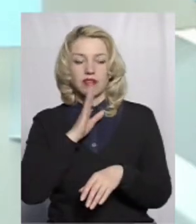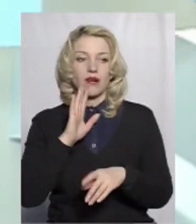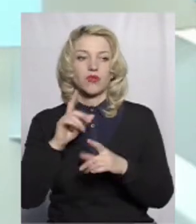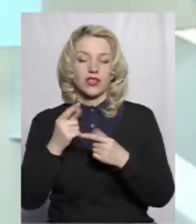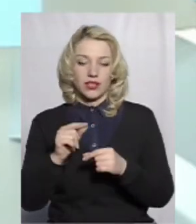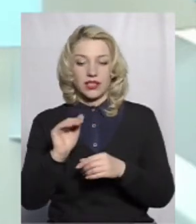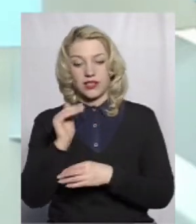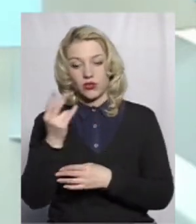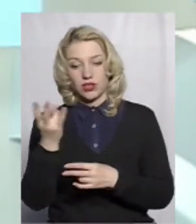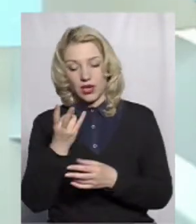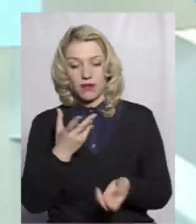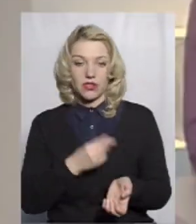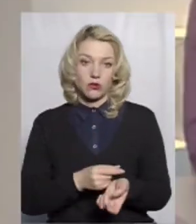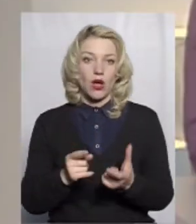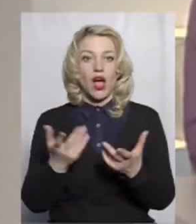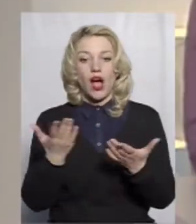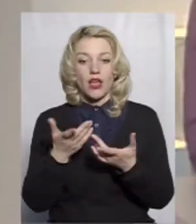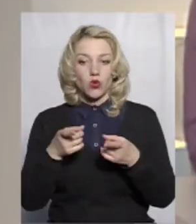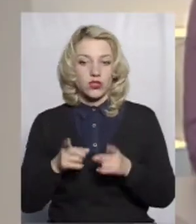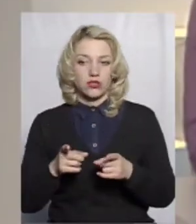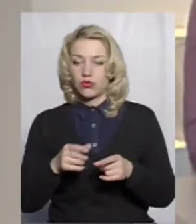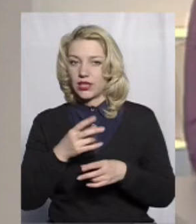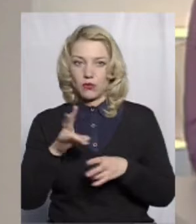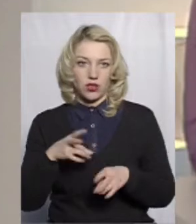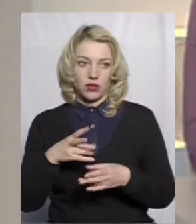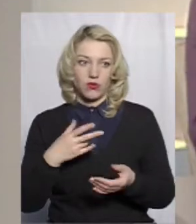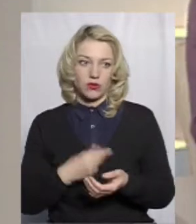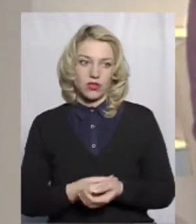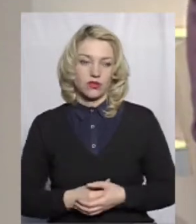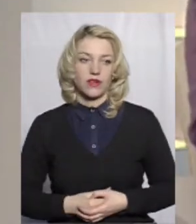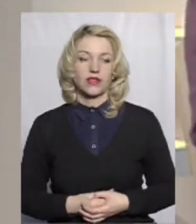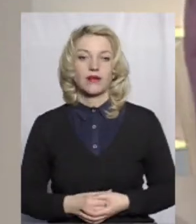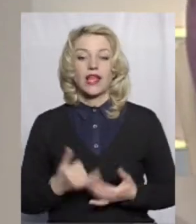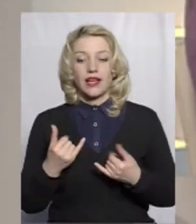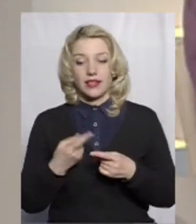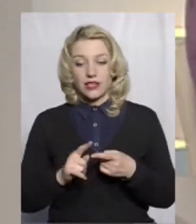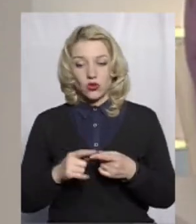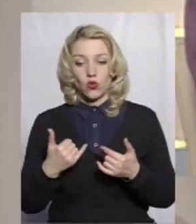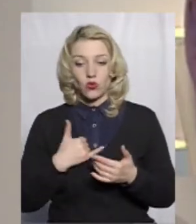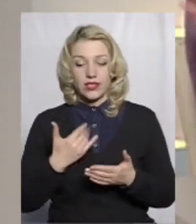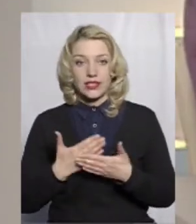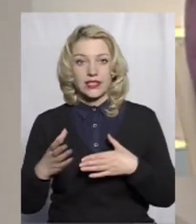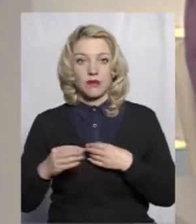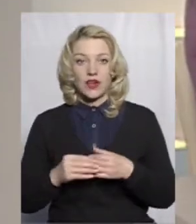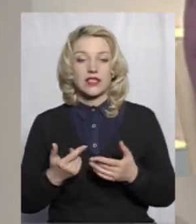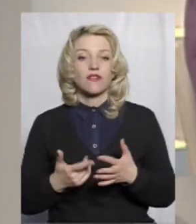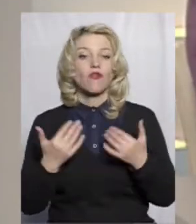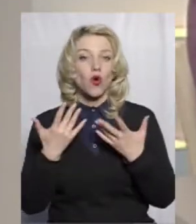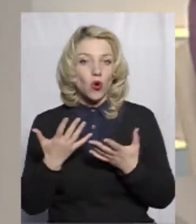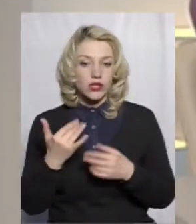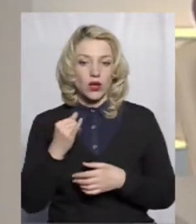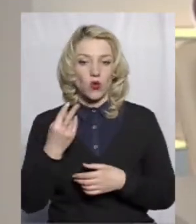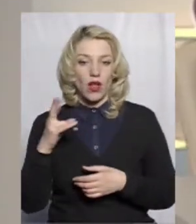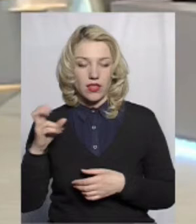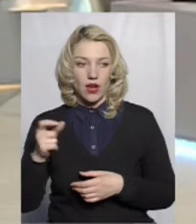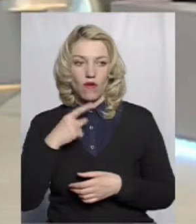потрібно вакцинувати, а яку дійсно не потрібно. Для цього в нас є співпраця. Отож, вкотре і пані Уляна наголосила,